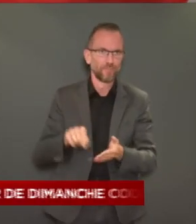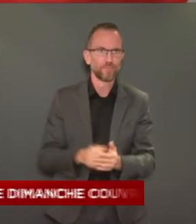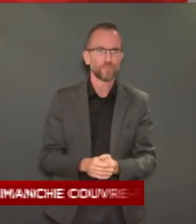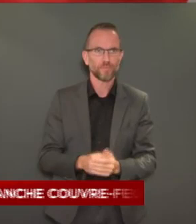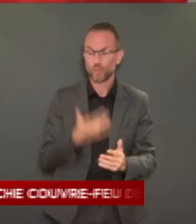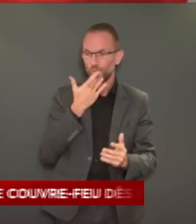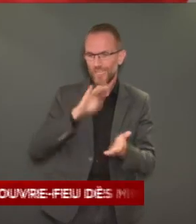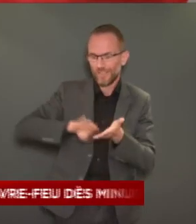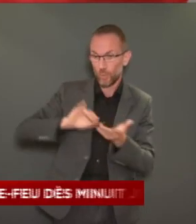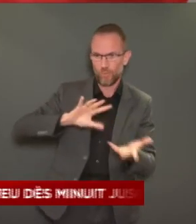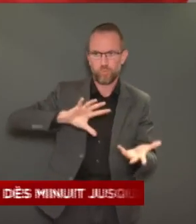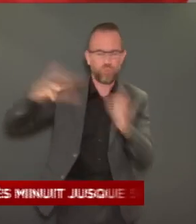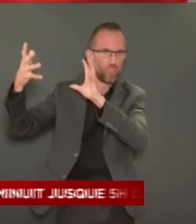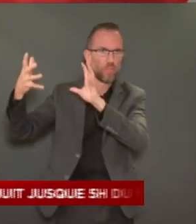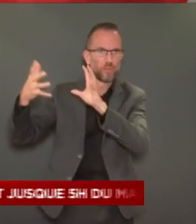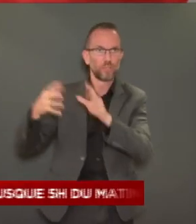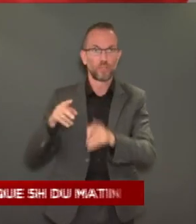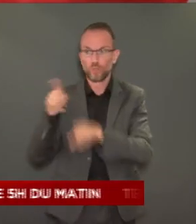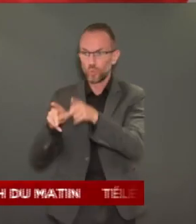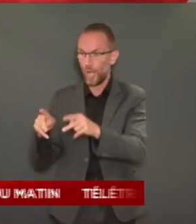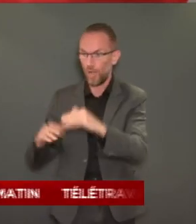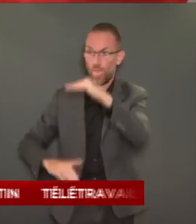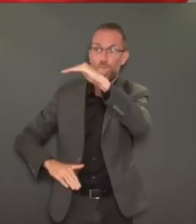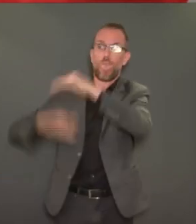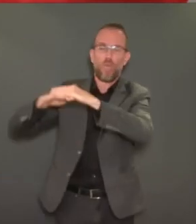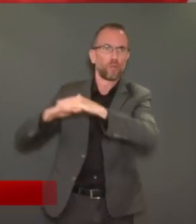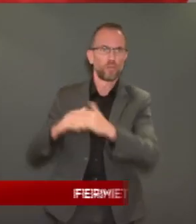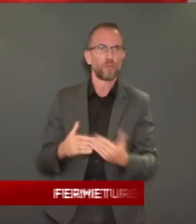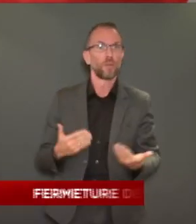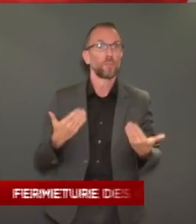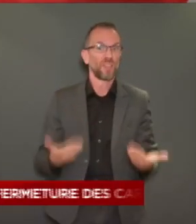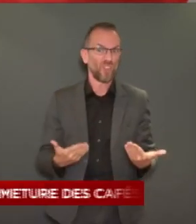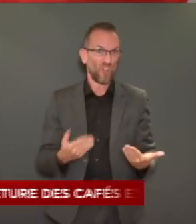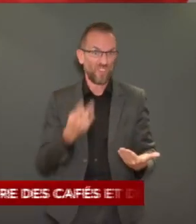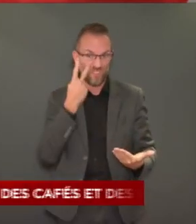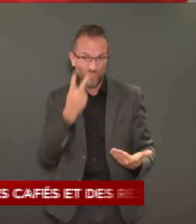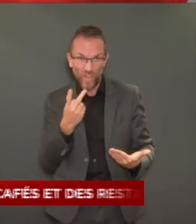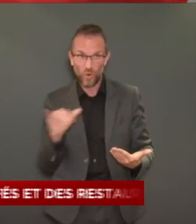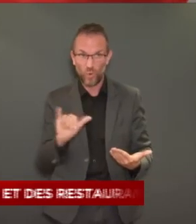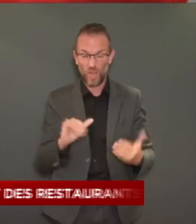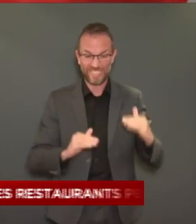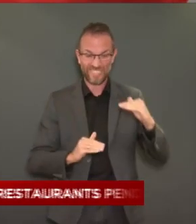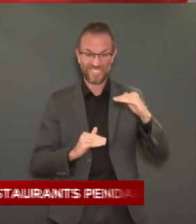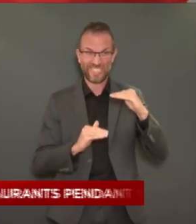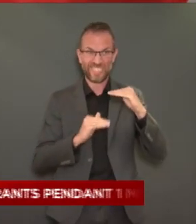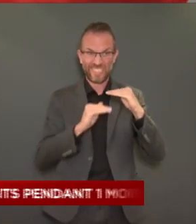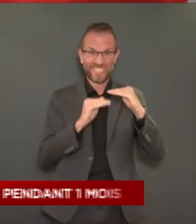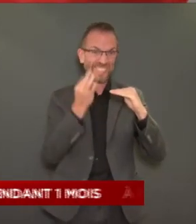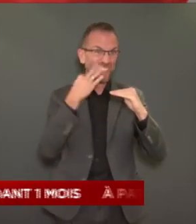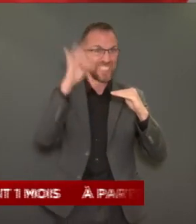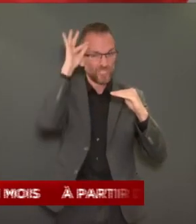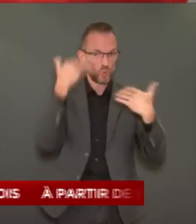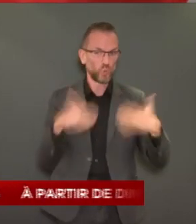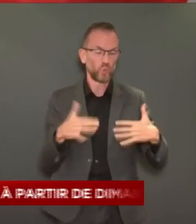dans le secteur des soins de santé. Et là, on est vraiment devant un grand risque. Et ça, c'est la